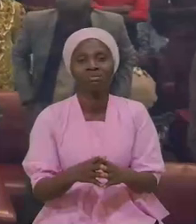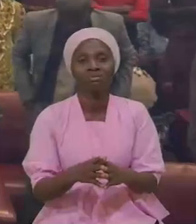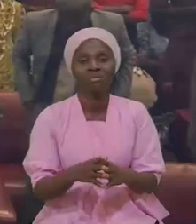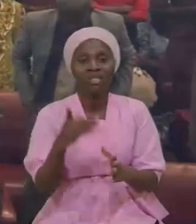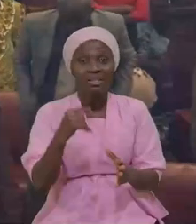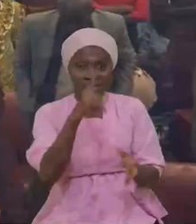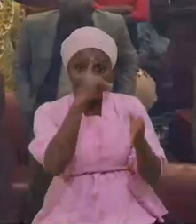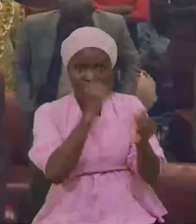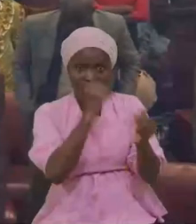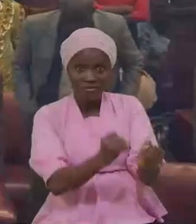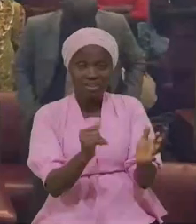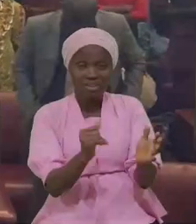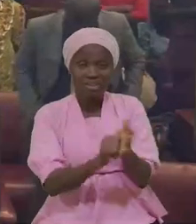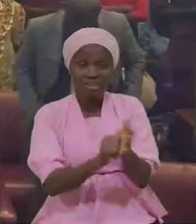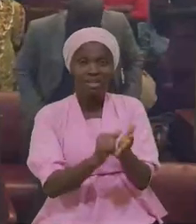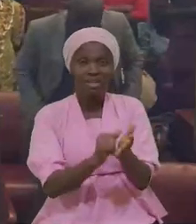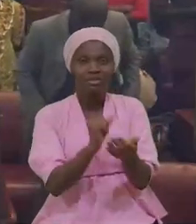triomphe.